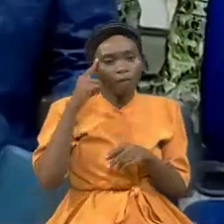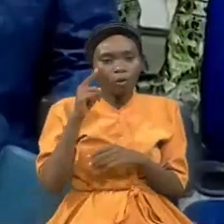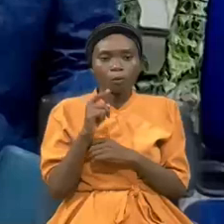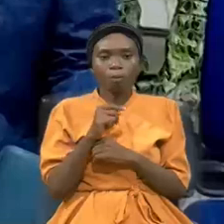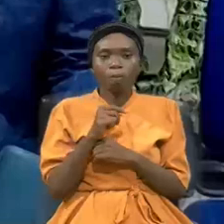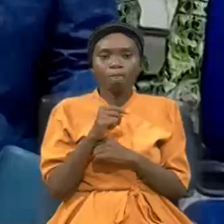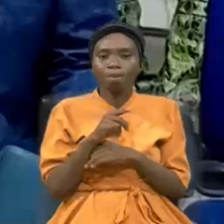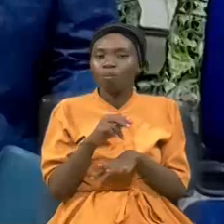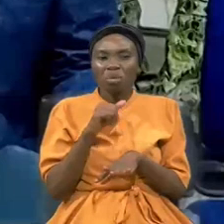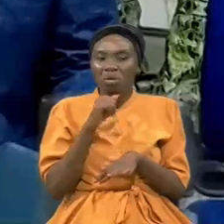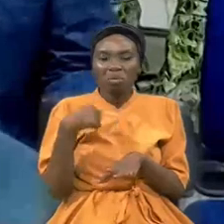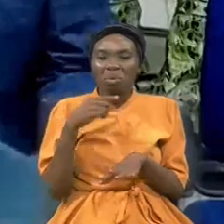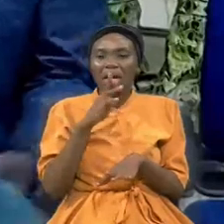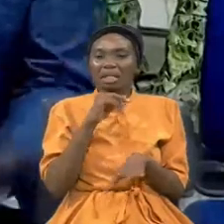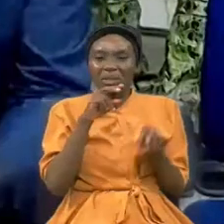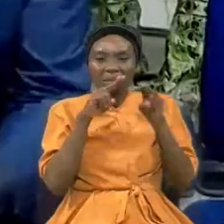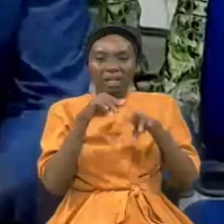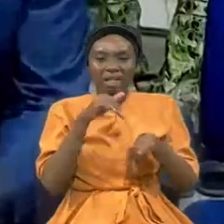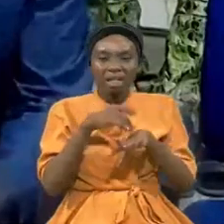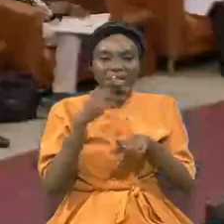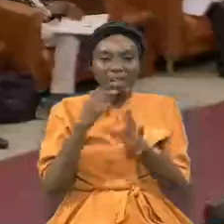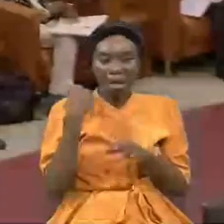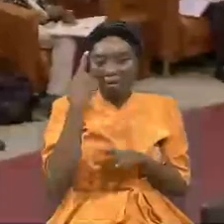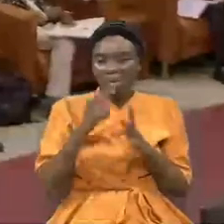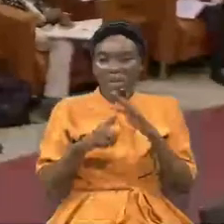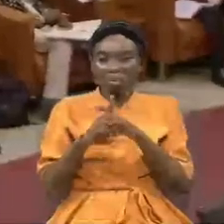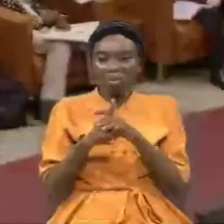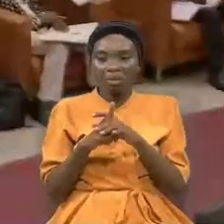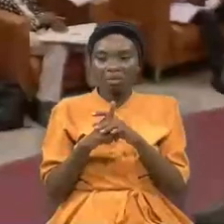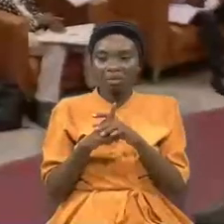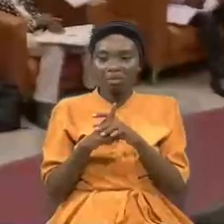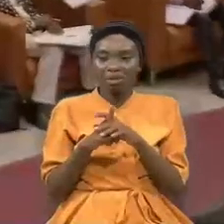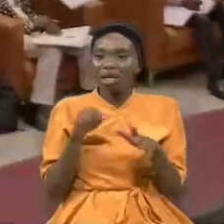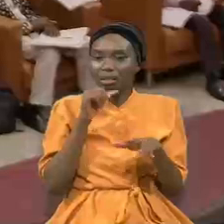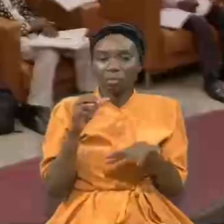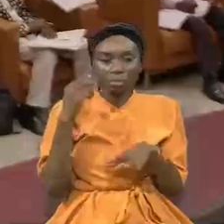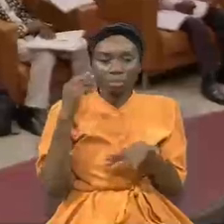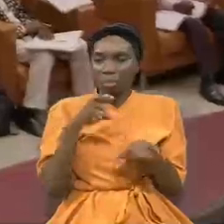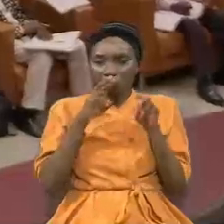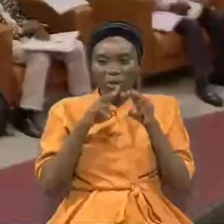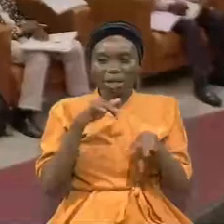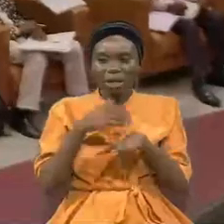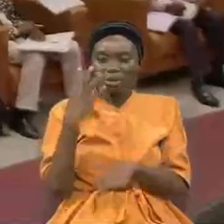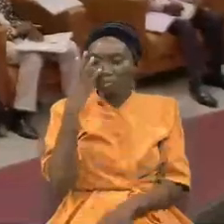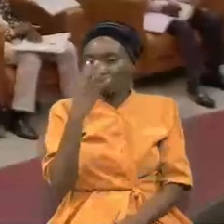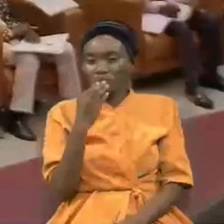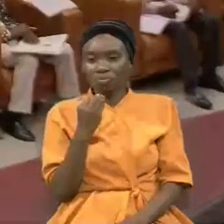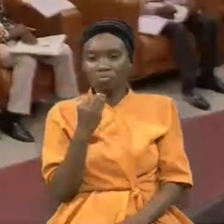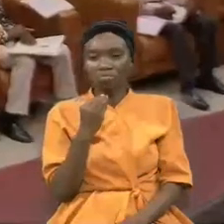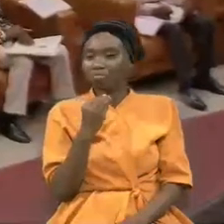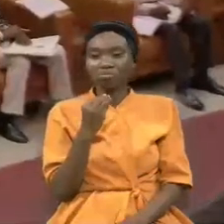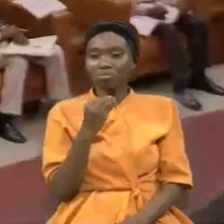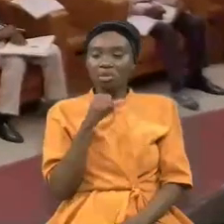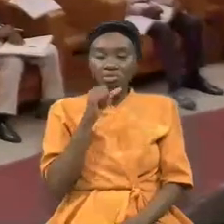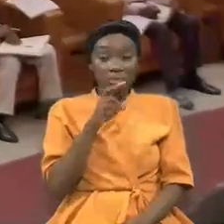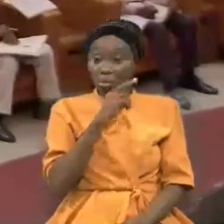C'est ce que nous cherchons. Nous ne cherchons pas le visage des gens, nous ne cherchons pas à voir la beauté des gens, nous